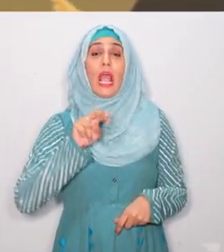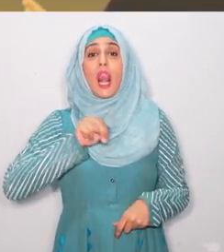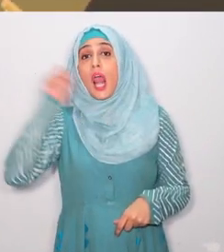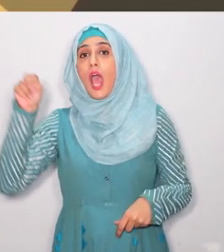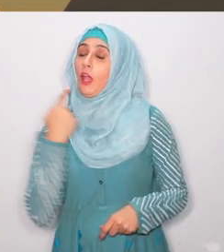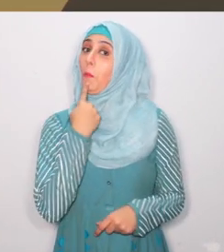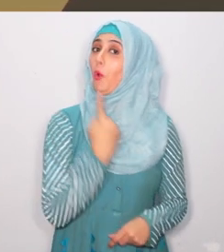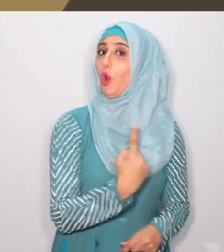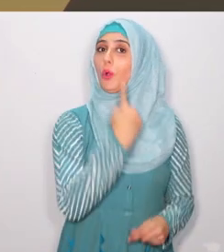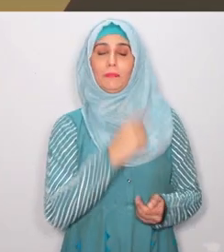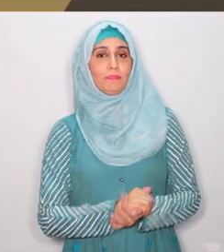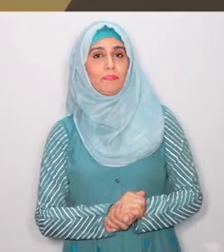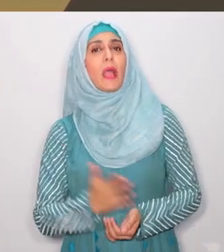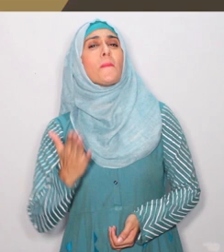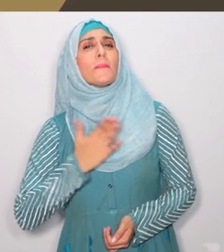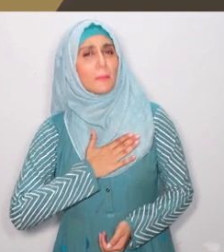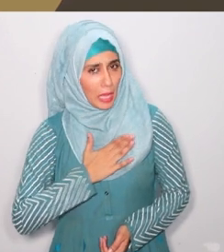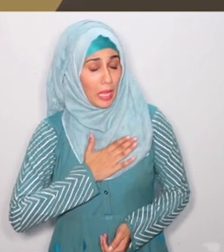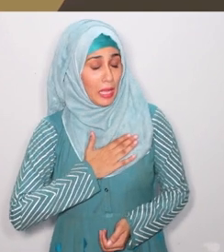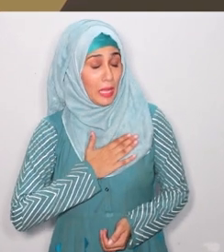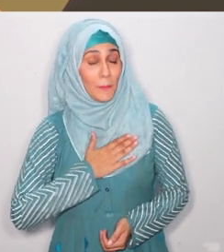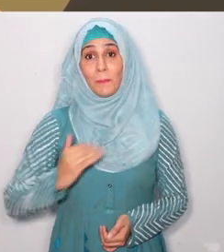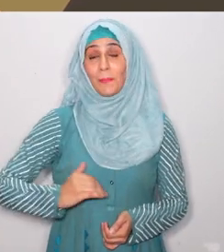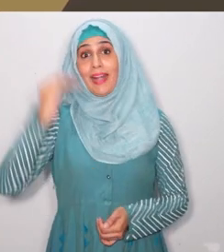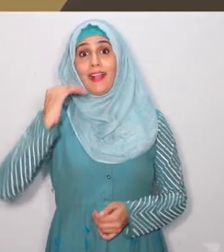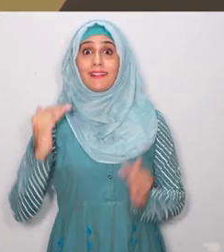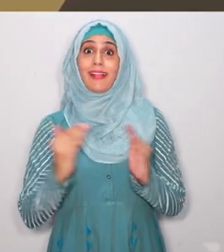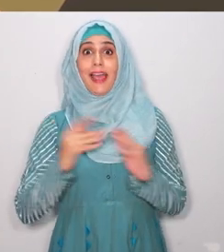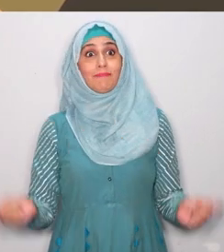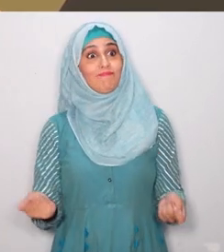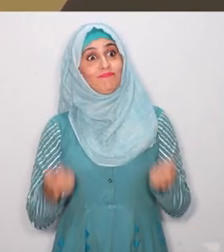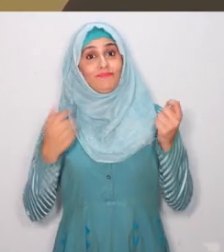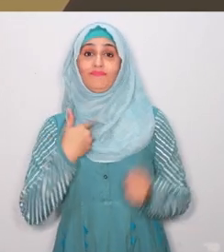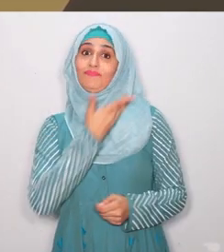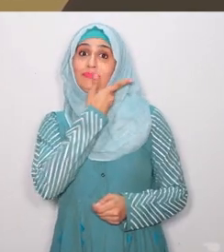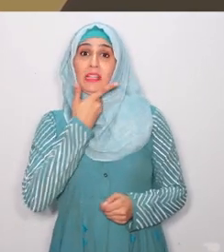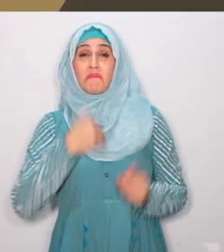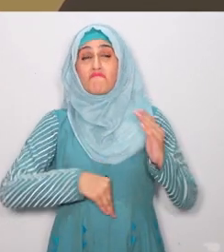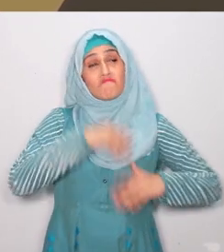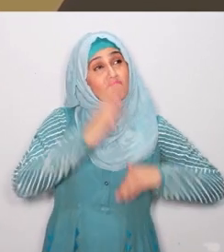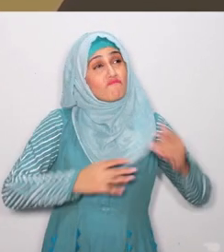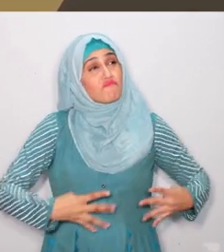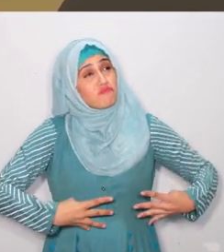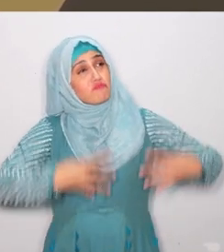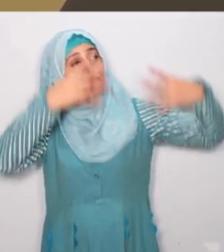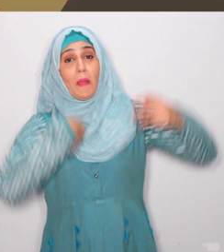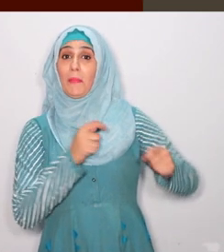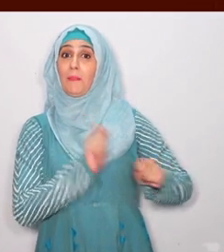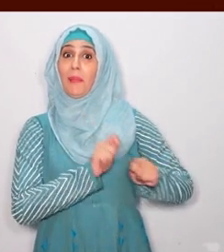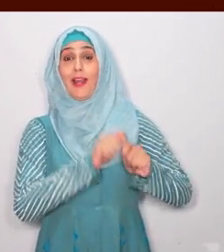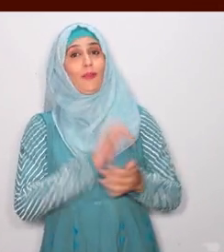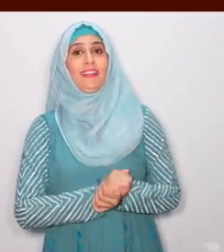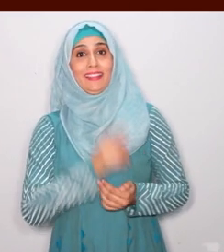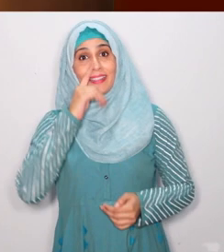बड़े होकर मैमार बनूंगी, बड़ी बड़ी इमारतें बनाऊंगी, अलीजे ने खुशी से अब्बू